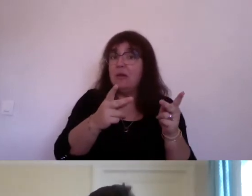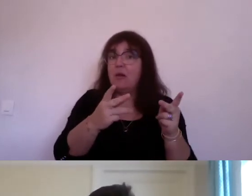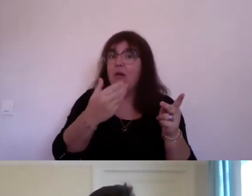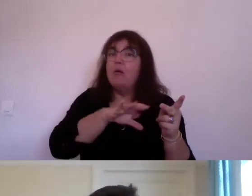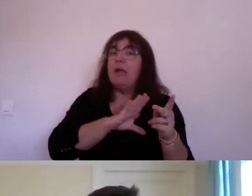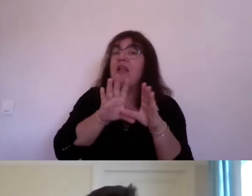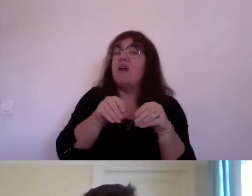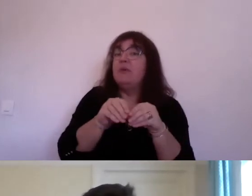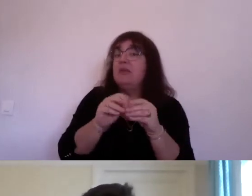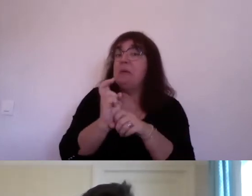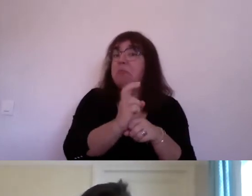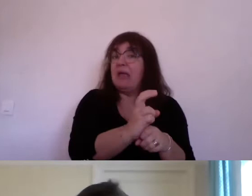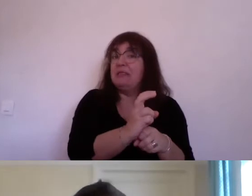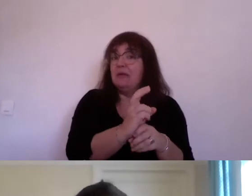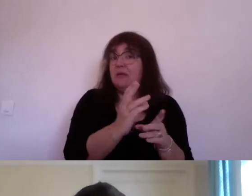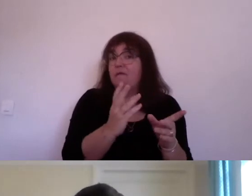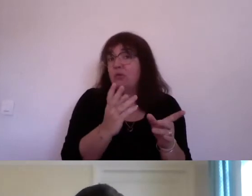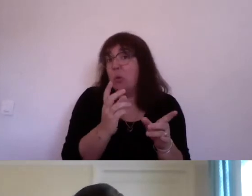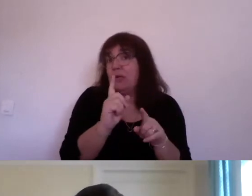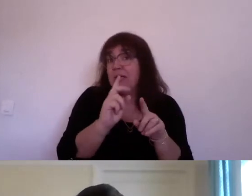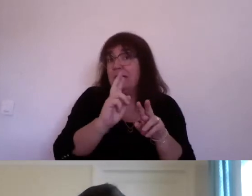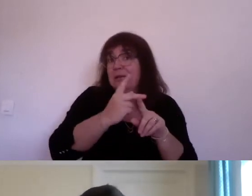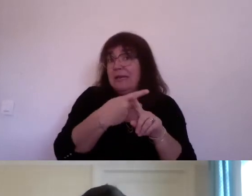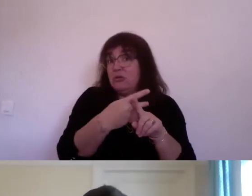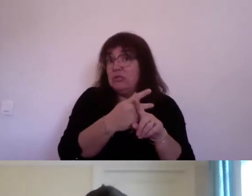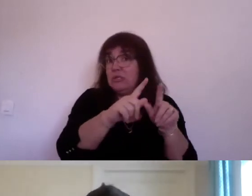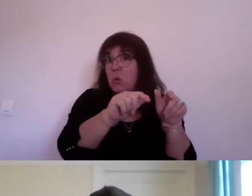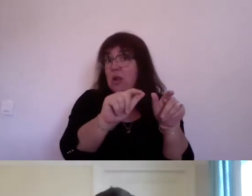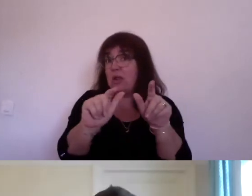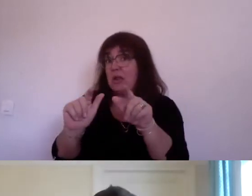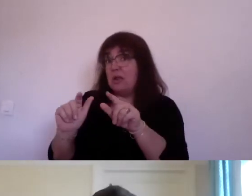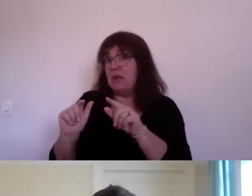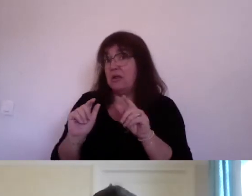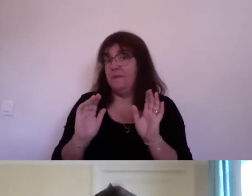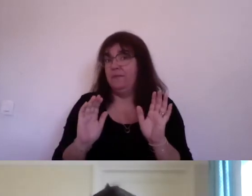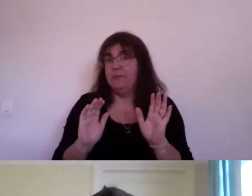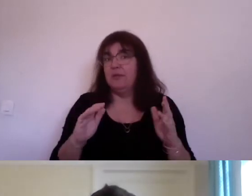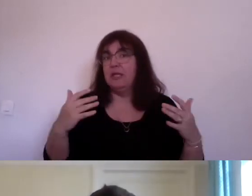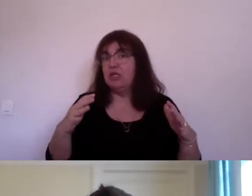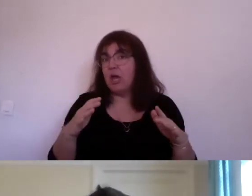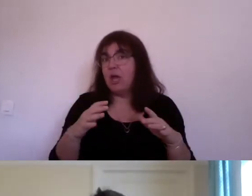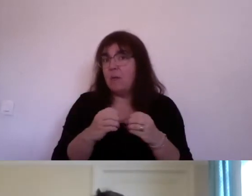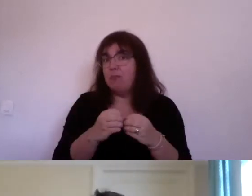outils ont été développés à ce moment-là. Donc, en fait, c'est quelque chose qui ça existe déjà en germe un peu partout. Et